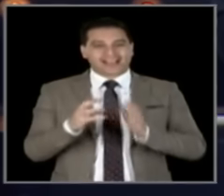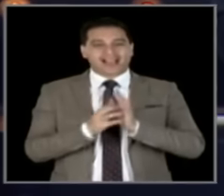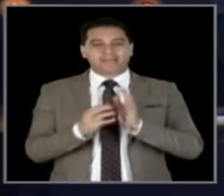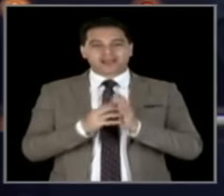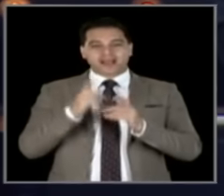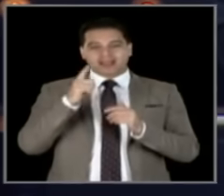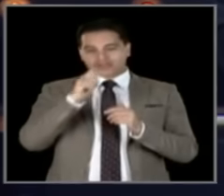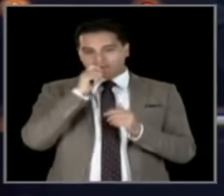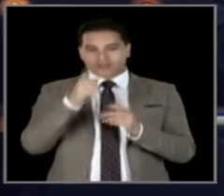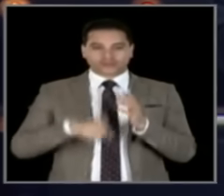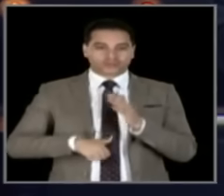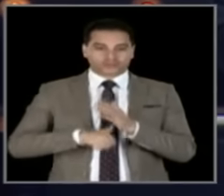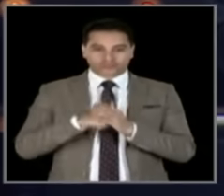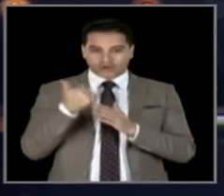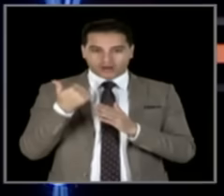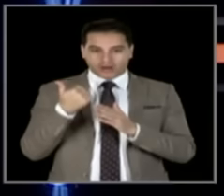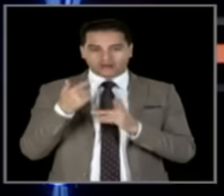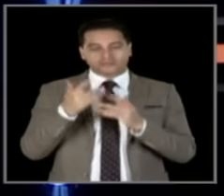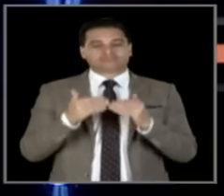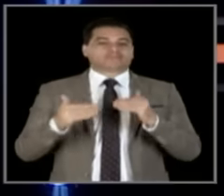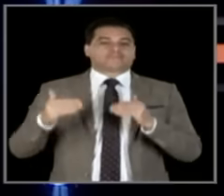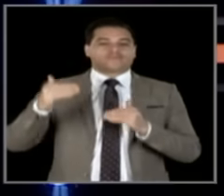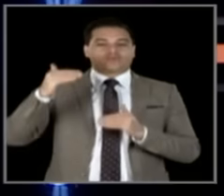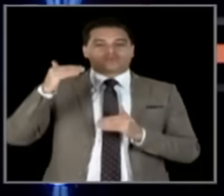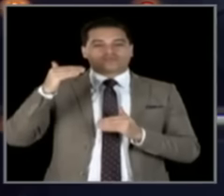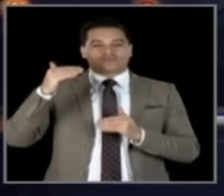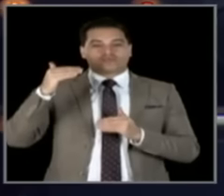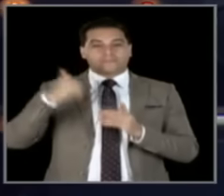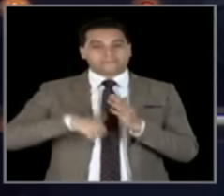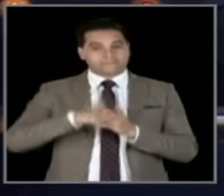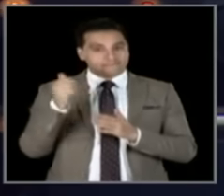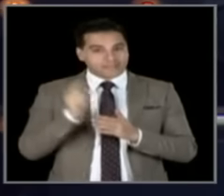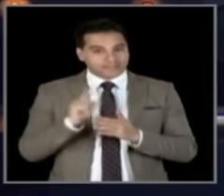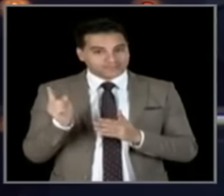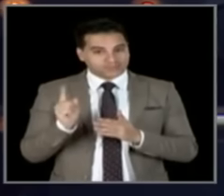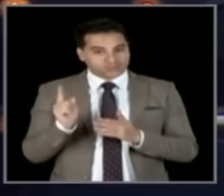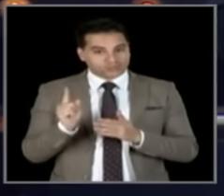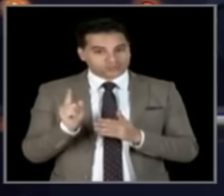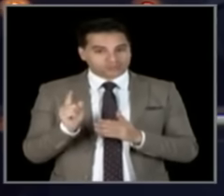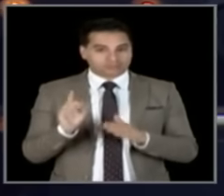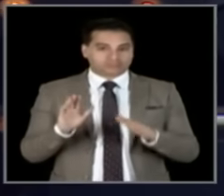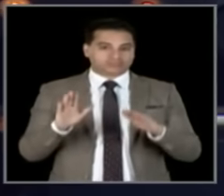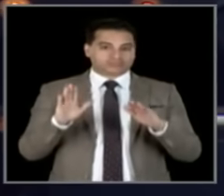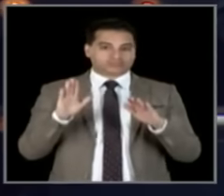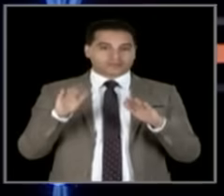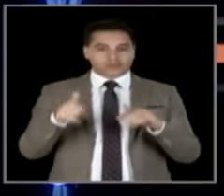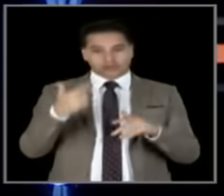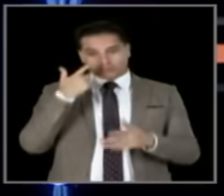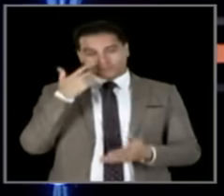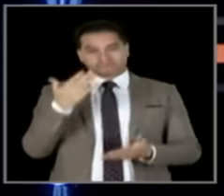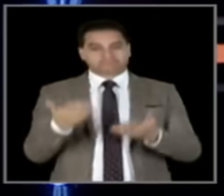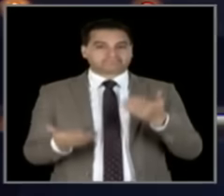دمياط كسبته صعدته ان شاء الله، ما كسبتوش هندخل في حسبه